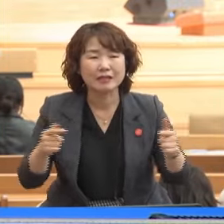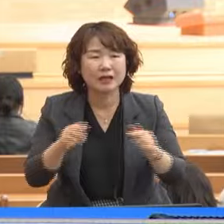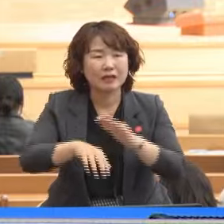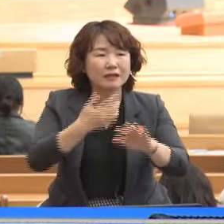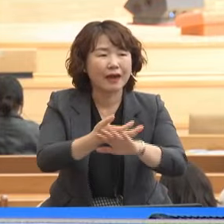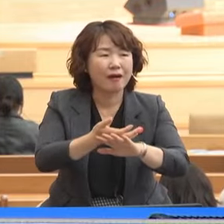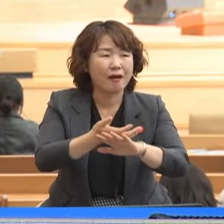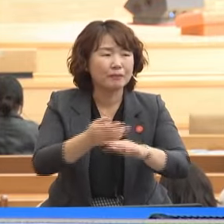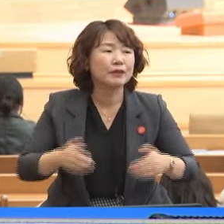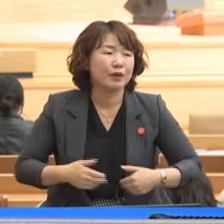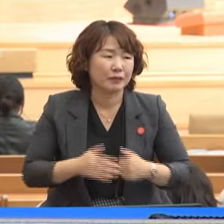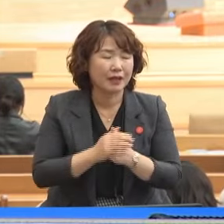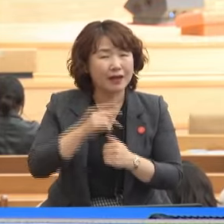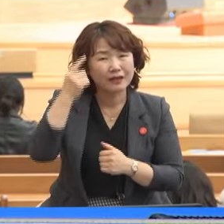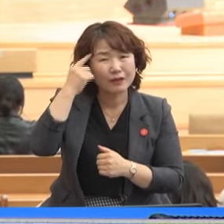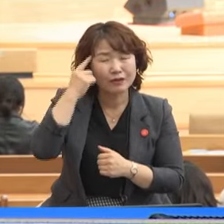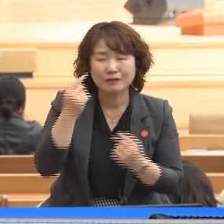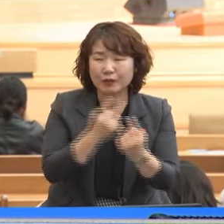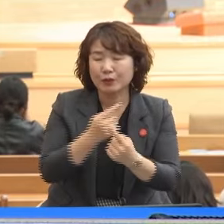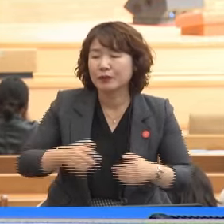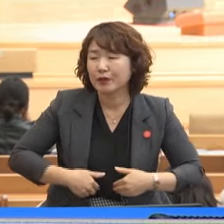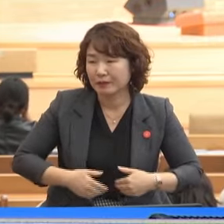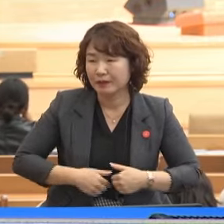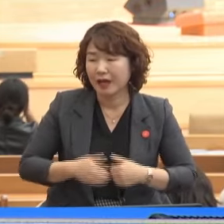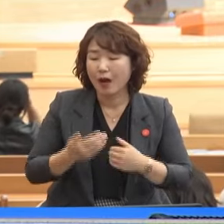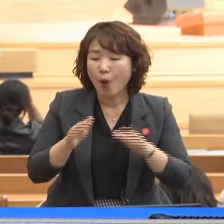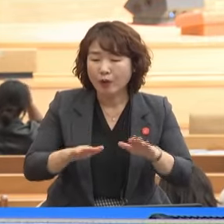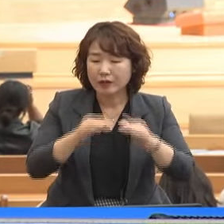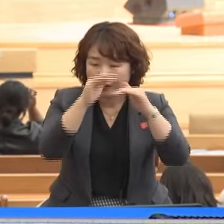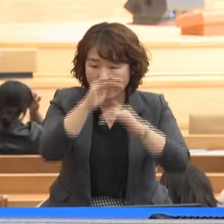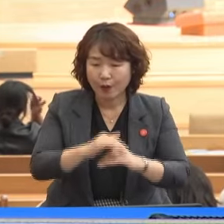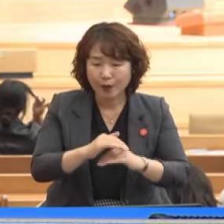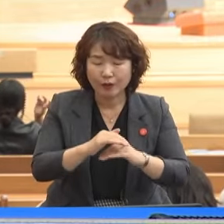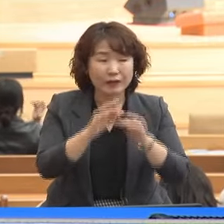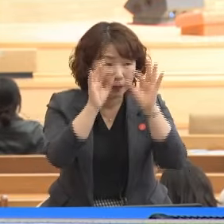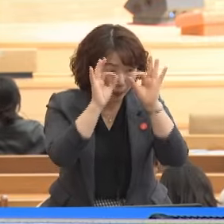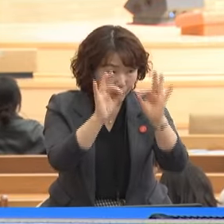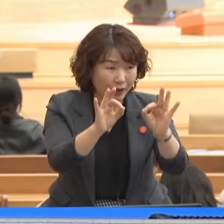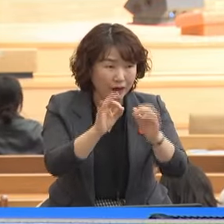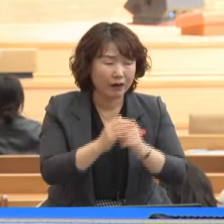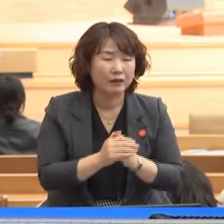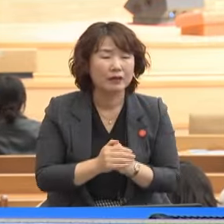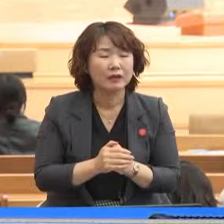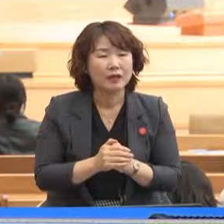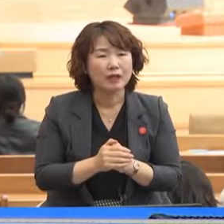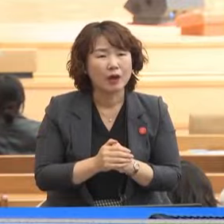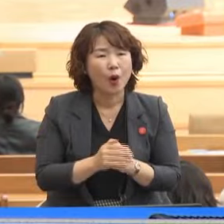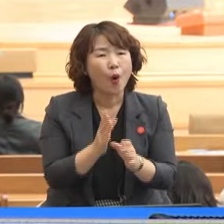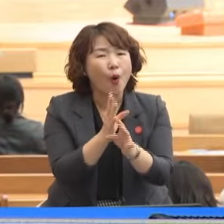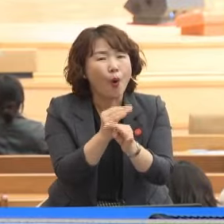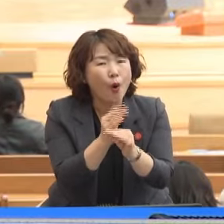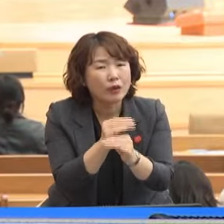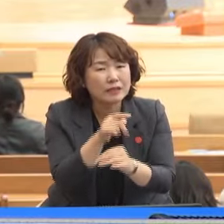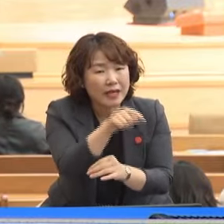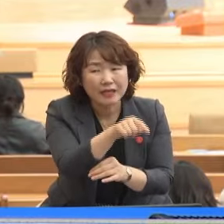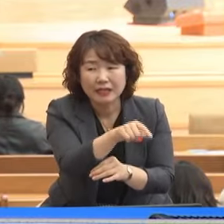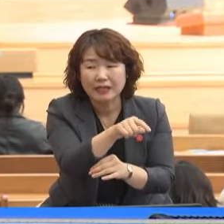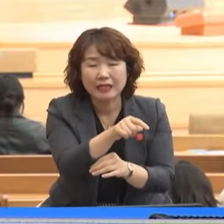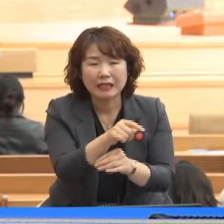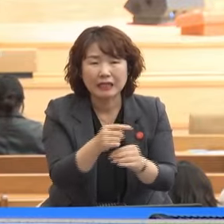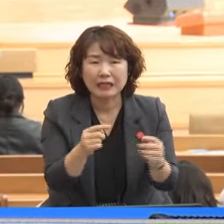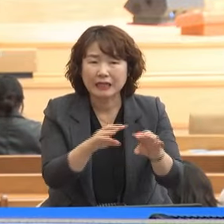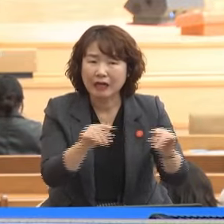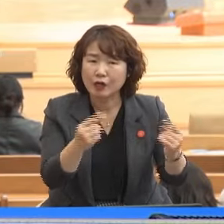필요합니다. 정신개조도 필요합니다. 오늘 본문에 보면 그런데 어떤 때 그 땅을 고치신다고